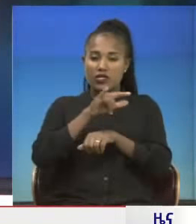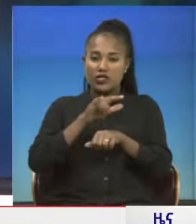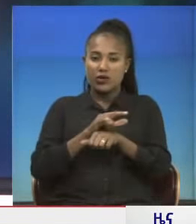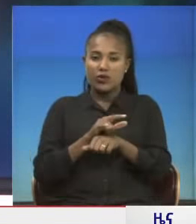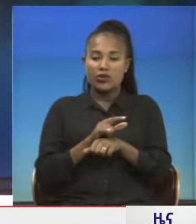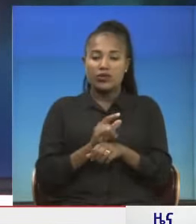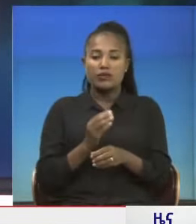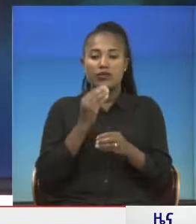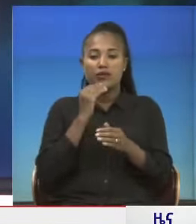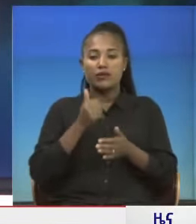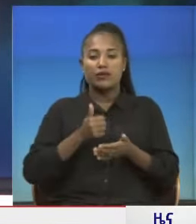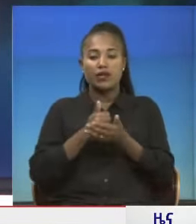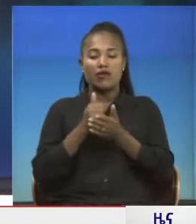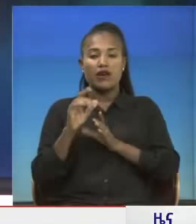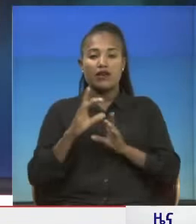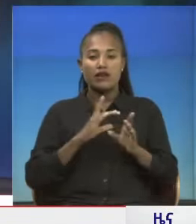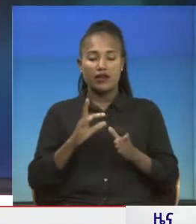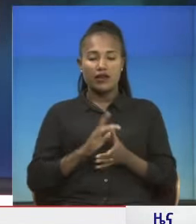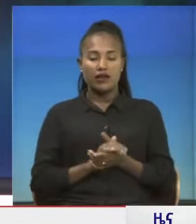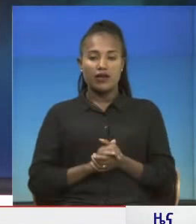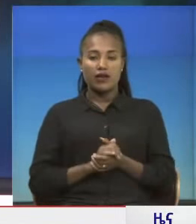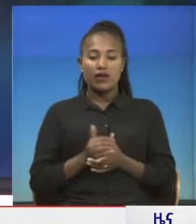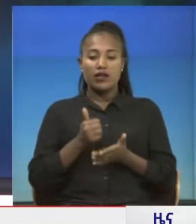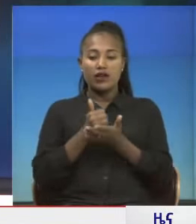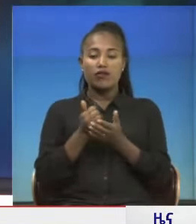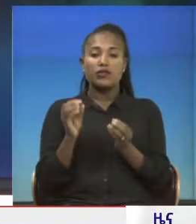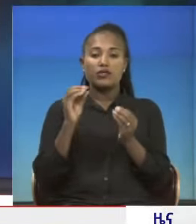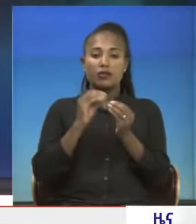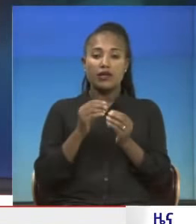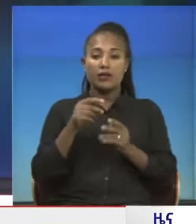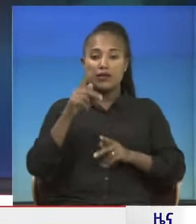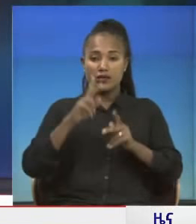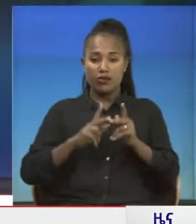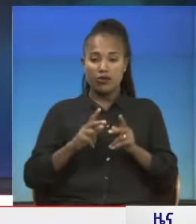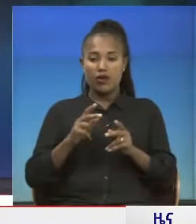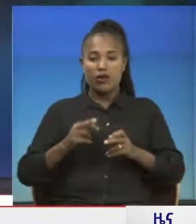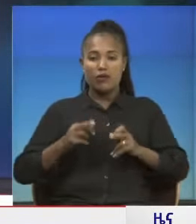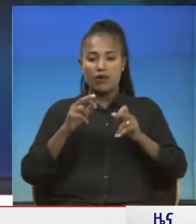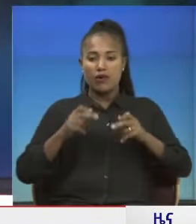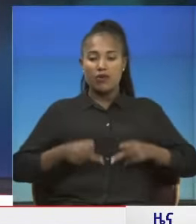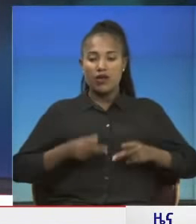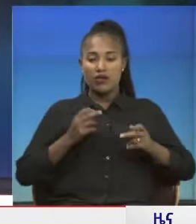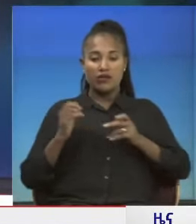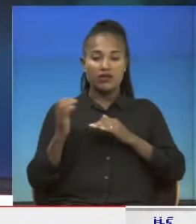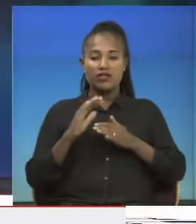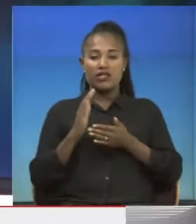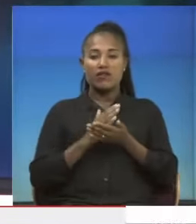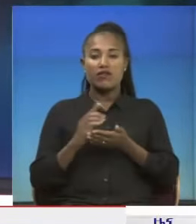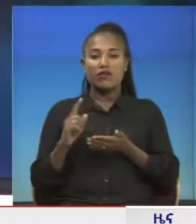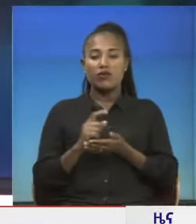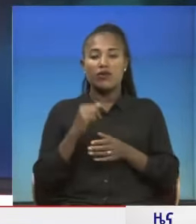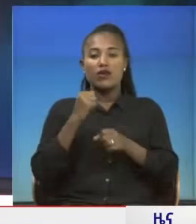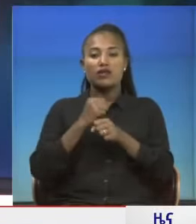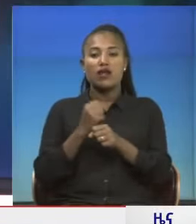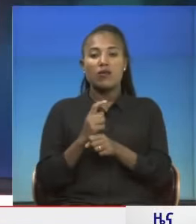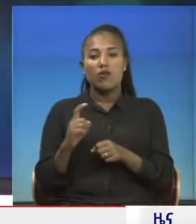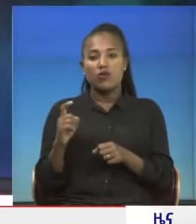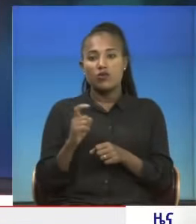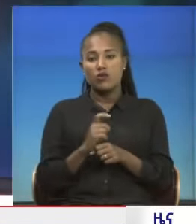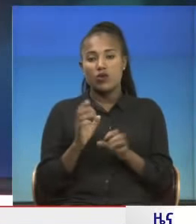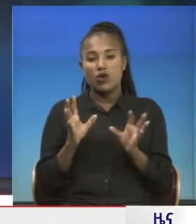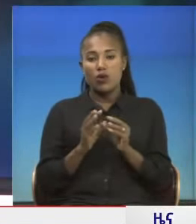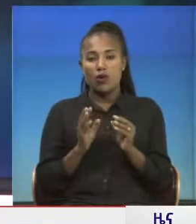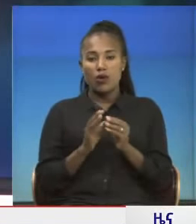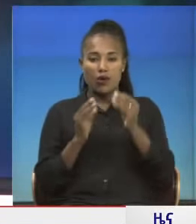ዜጎች የምግብ ድጋፍ አደረገ። ከድጋፉ ባሻገር ህብረተሰቡ በህልውና ዘመቻው ንቁ ተሳታፊ እንዲሆን እየሰራ